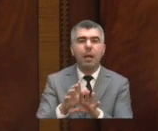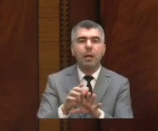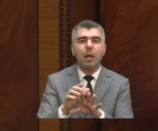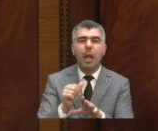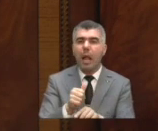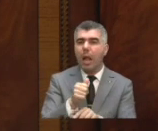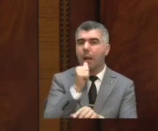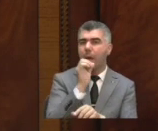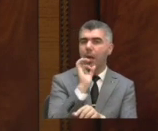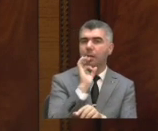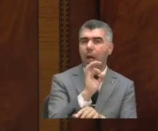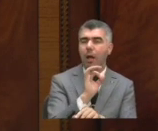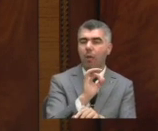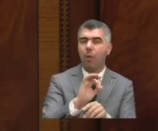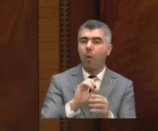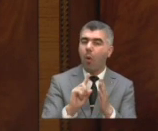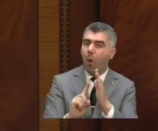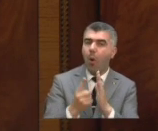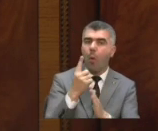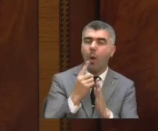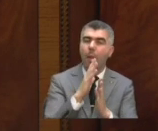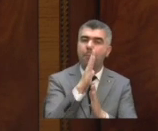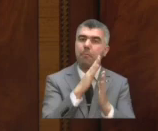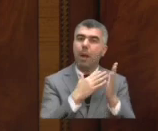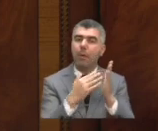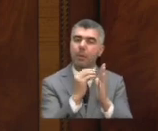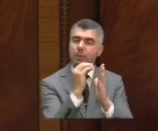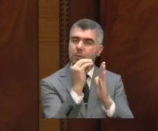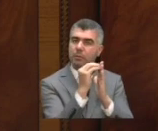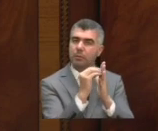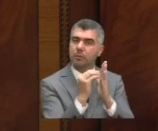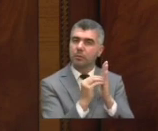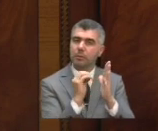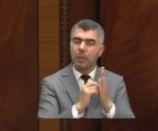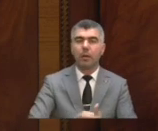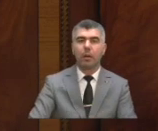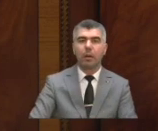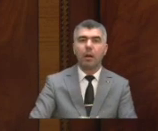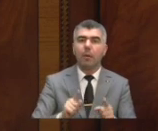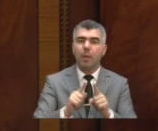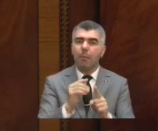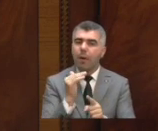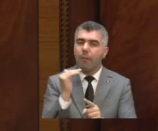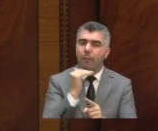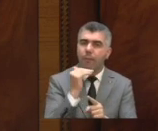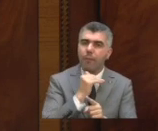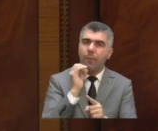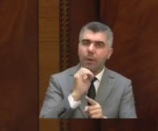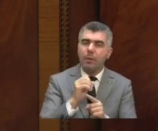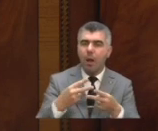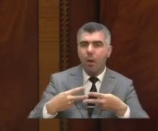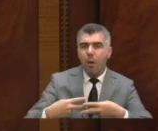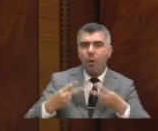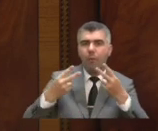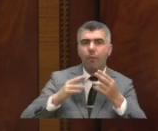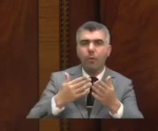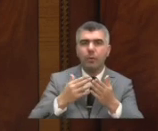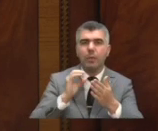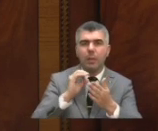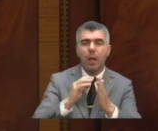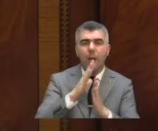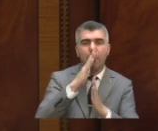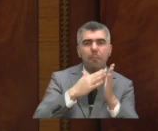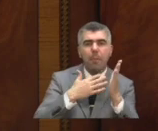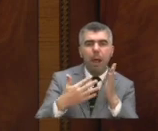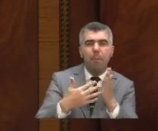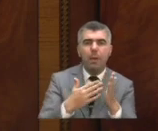المائيه ضمن اولويتها حيث تحرص على تسريع تنزيل مختلف مكونات البرنامج